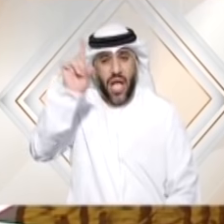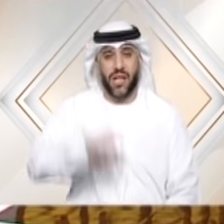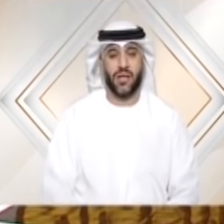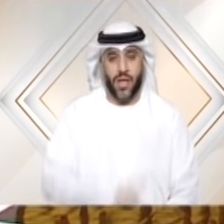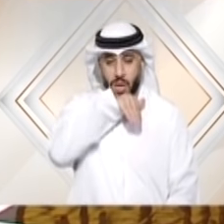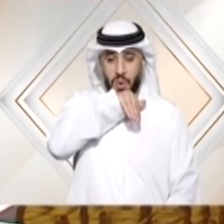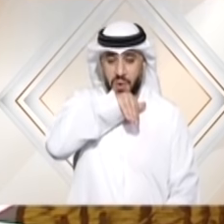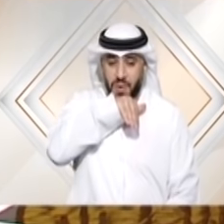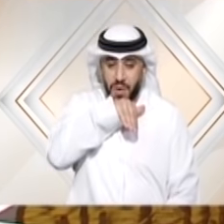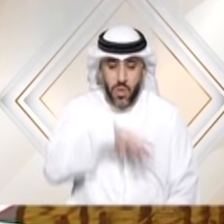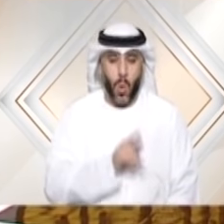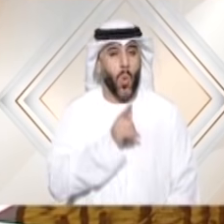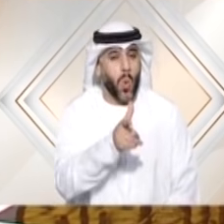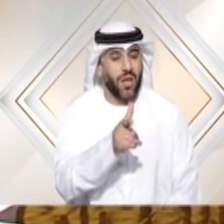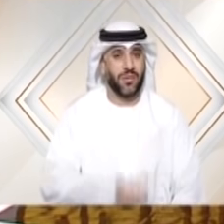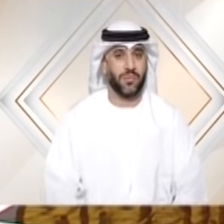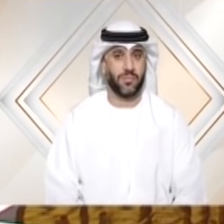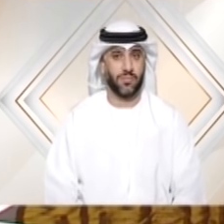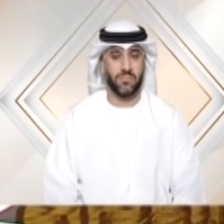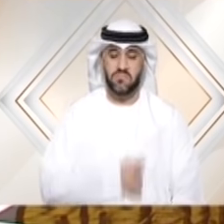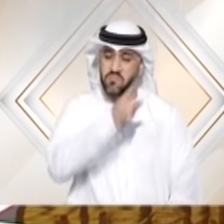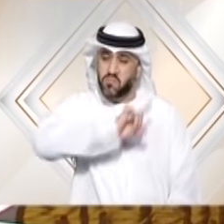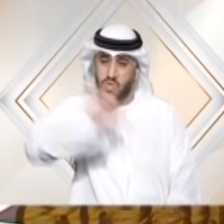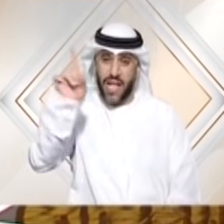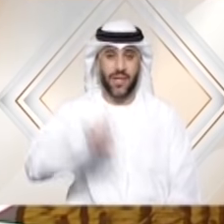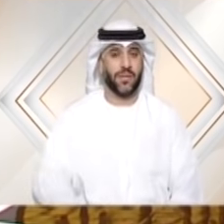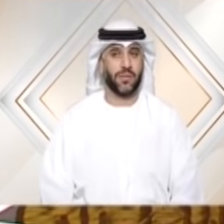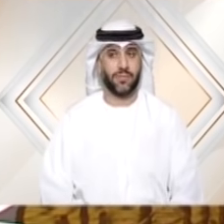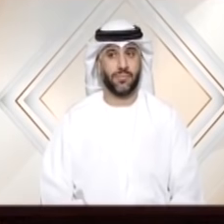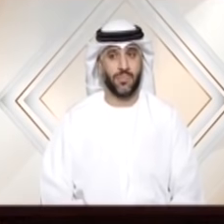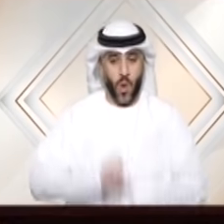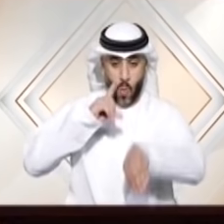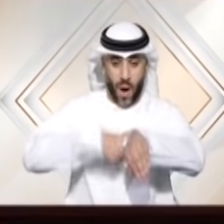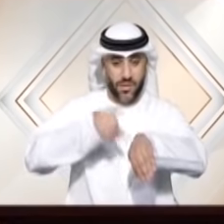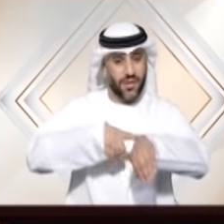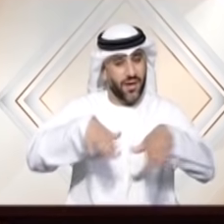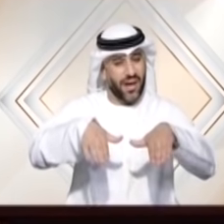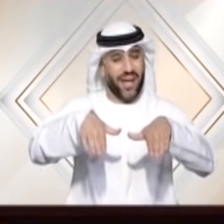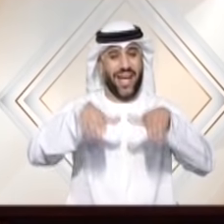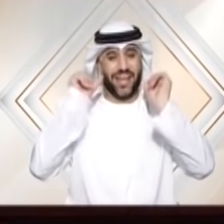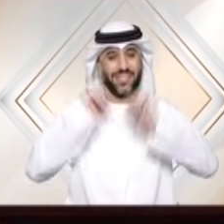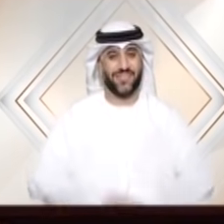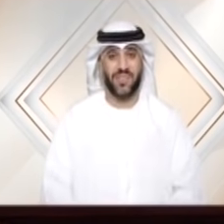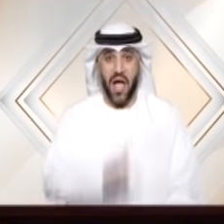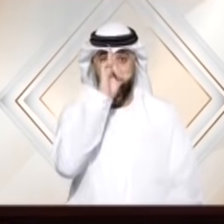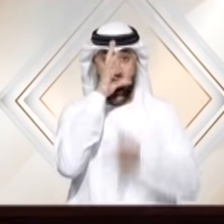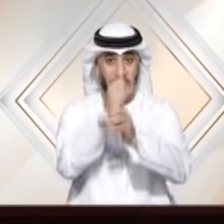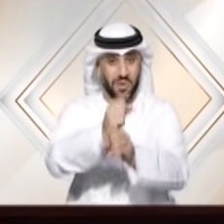بالكلب والحمار. تخيل. فعلى كل حال انتهى وقت البرنامج في وقت غلط. نكمل غدا، استودعكم الله.